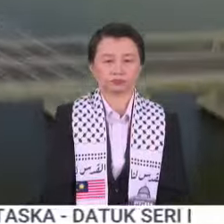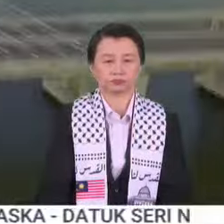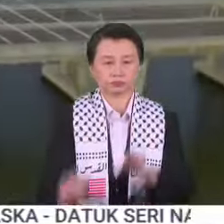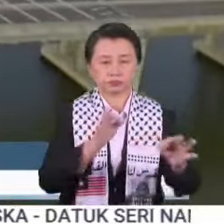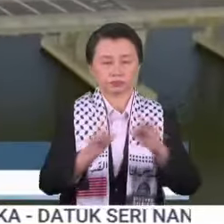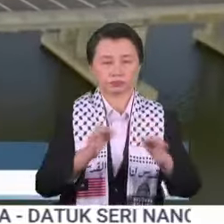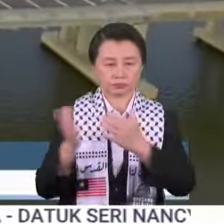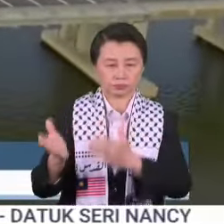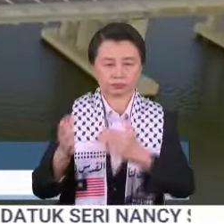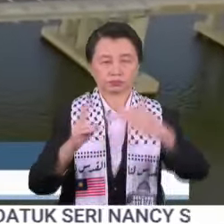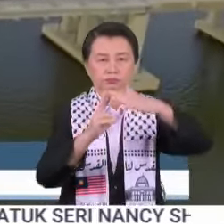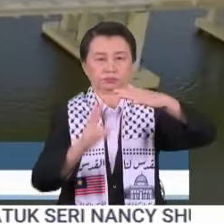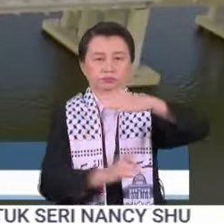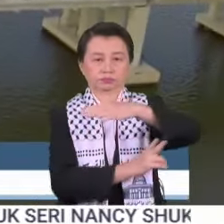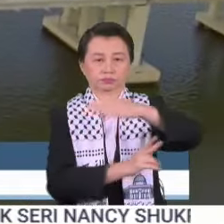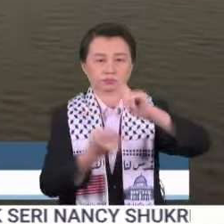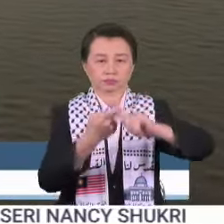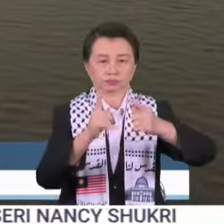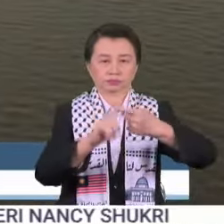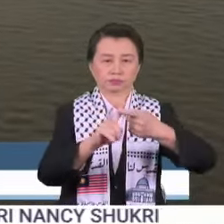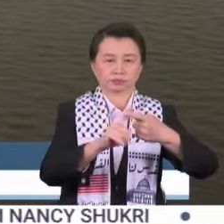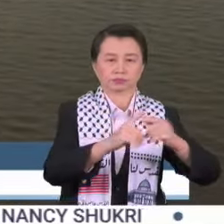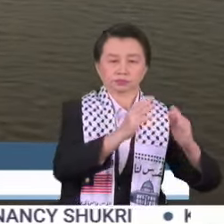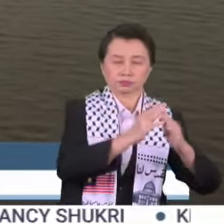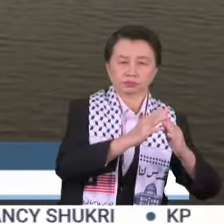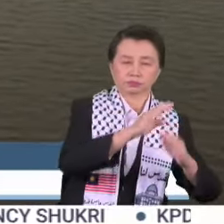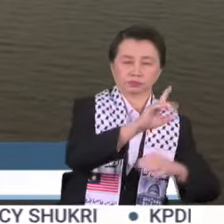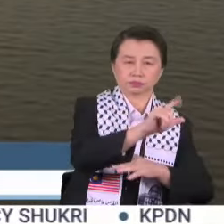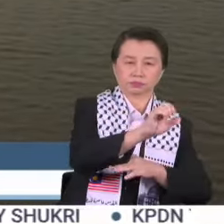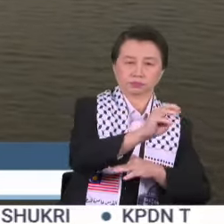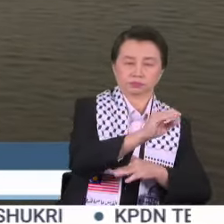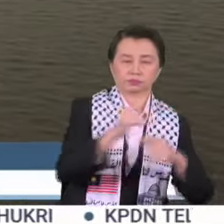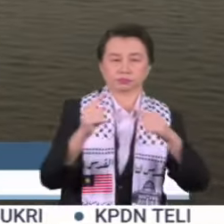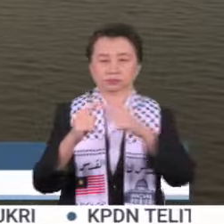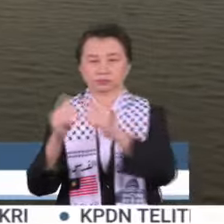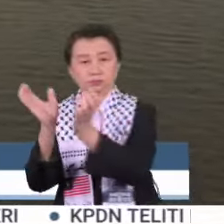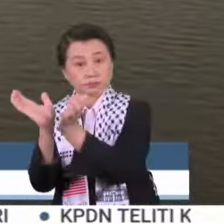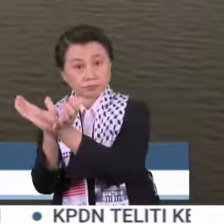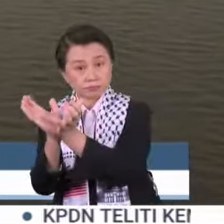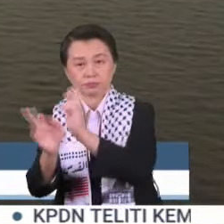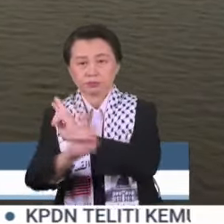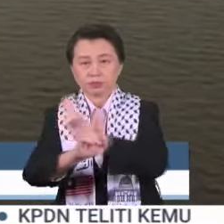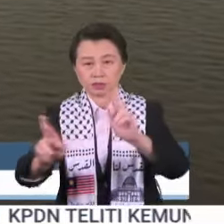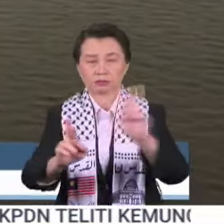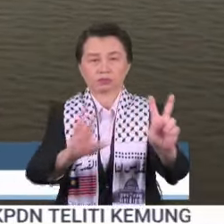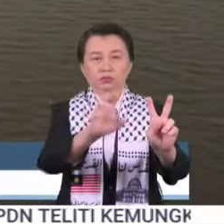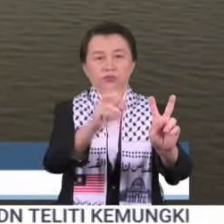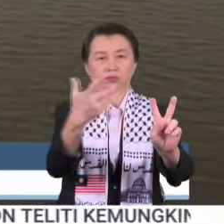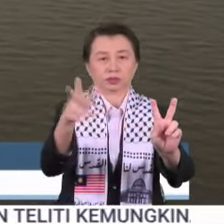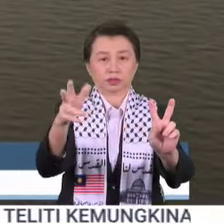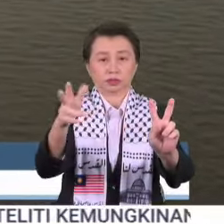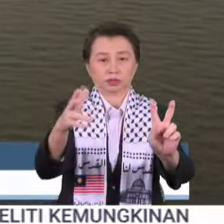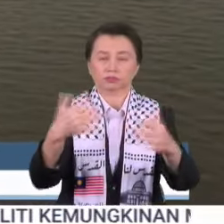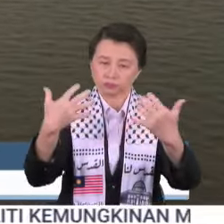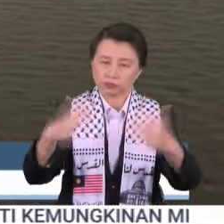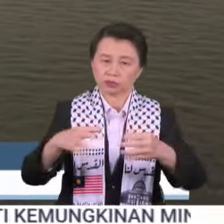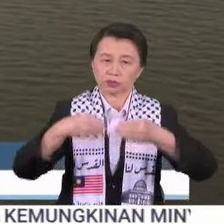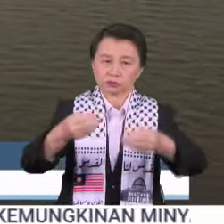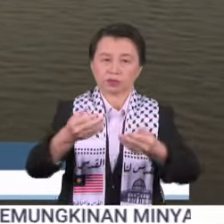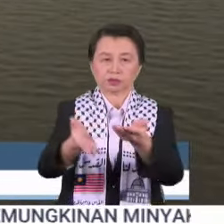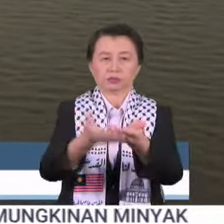Jelas beliau, sejak jambatan persahabatan yang menghubungkan Pandaruan di Limbang dengan Temburong di Brunei Darussalam siap pada 2013, ia telah